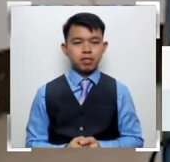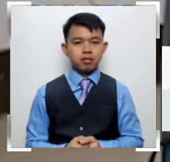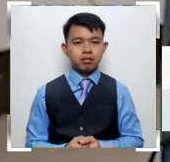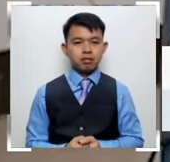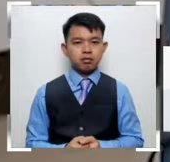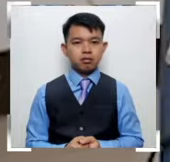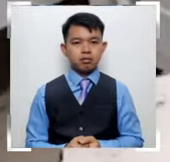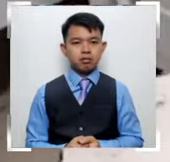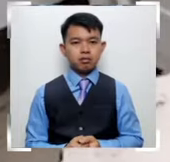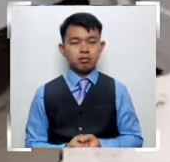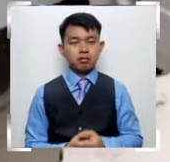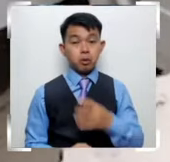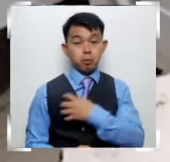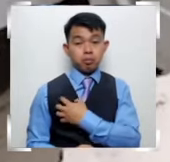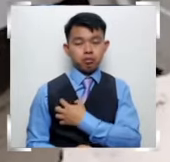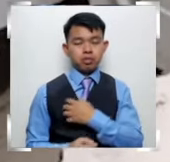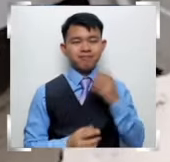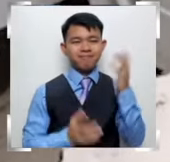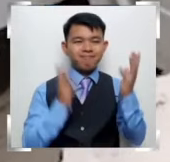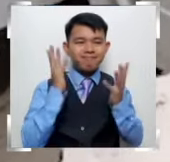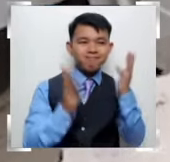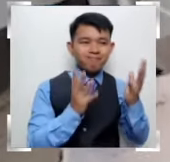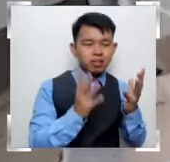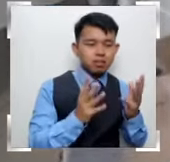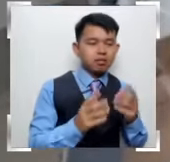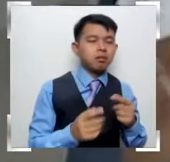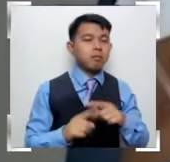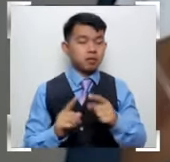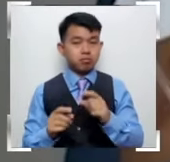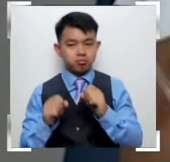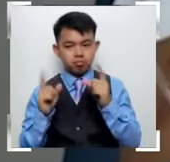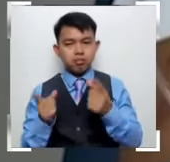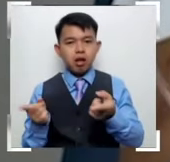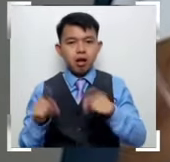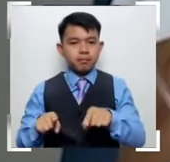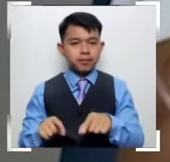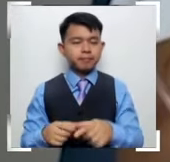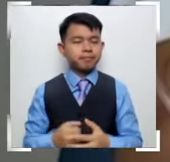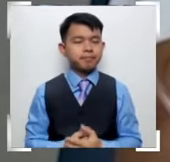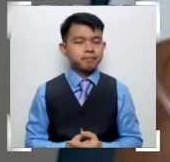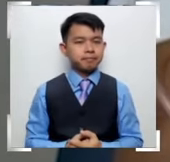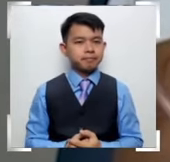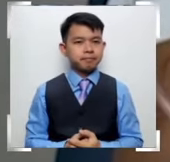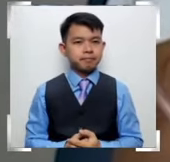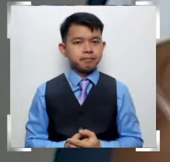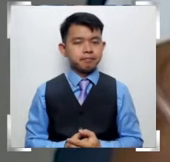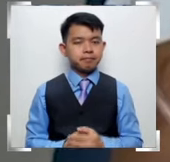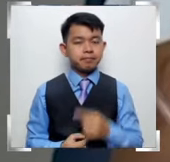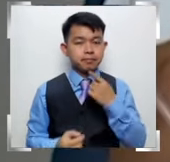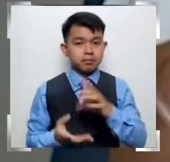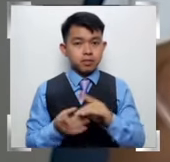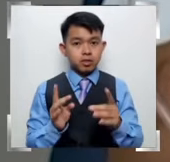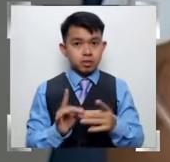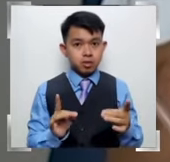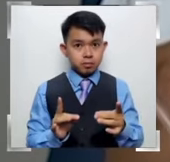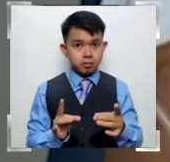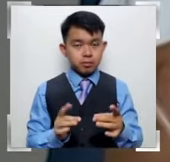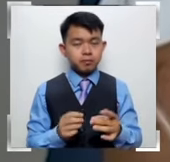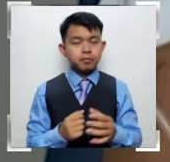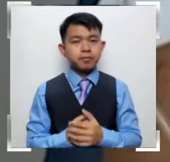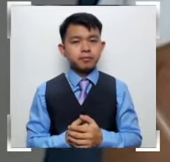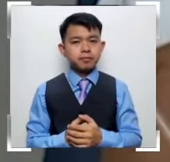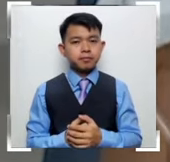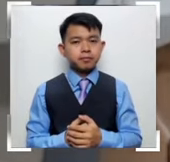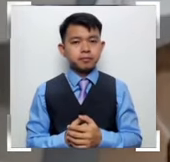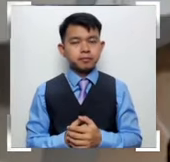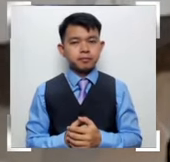nito nang mangyari ang insidente. Based sa report, atong nakuhan nga mo ay iyang kuhan nga plead or gidulaan, pero iyang gi, at